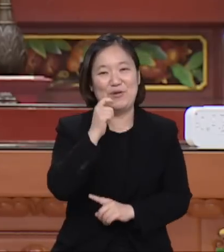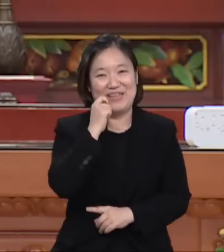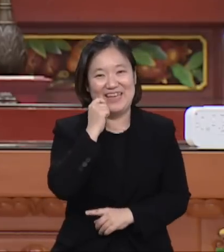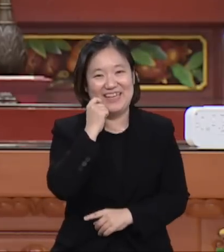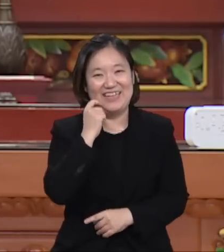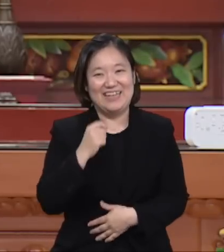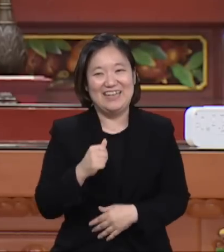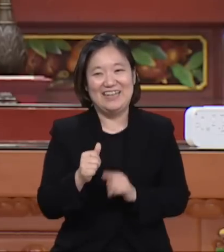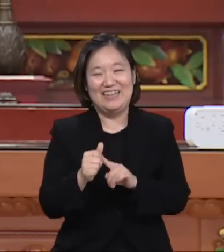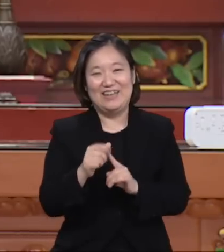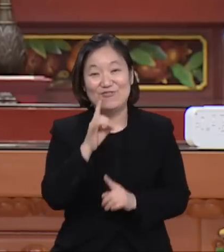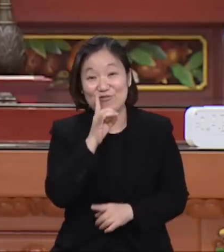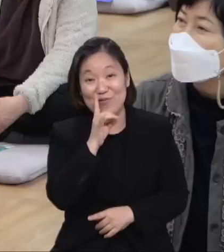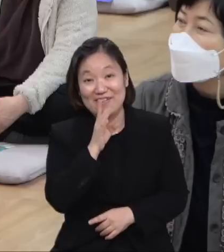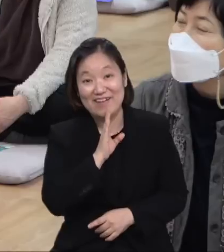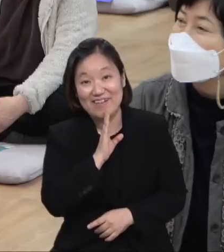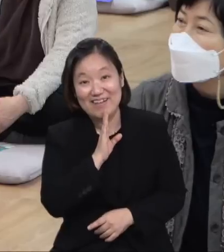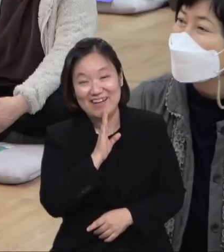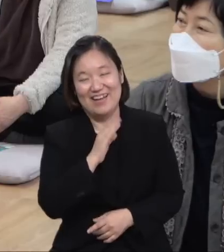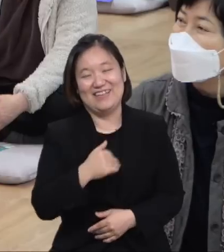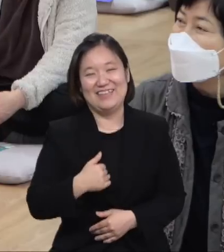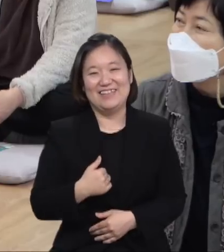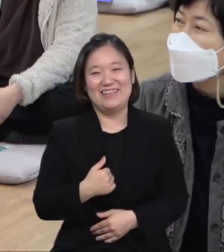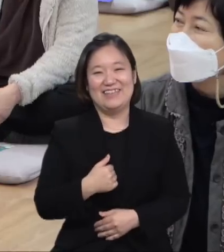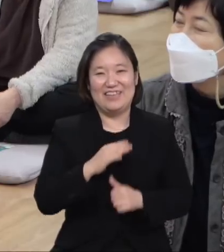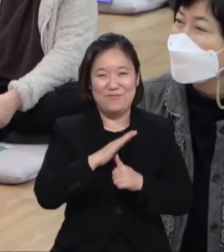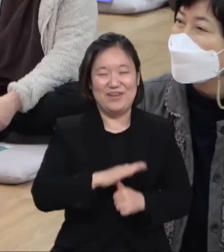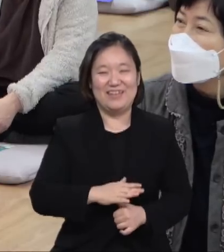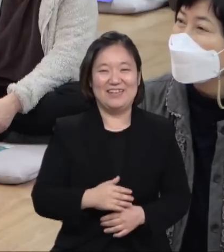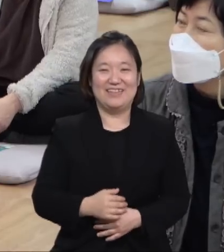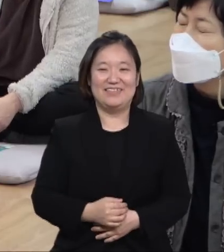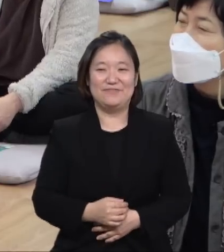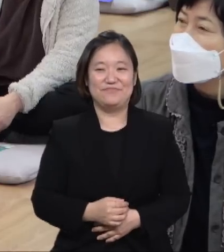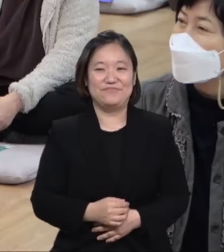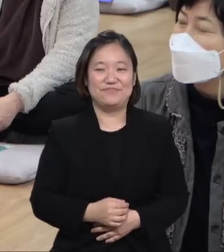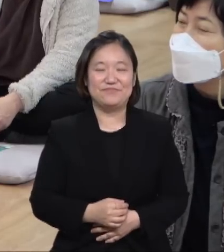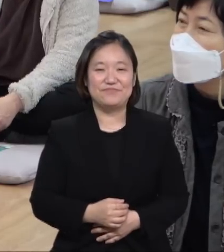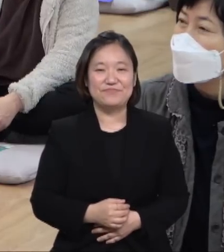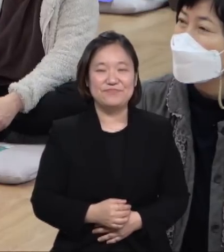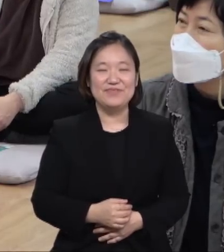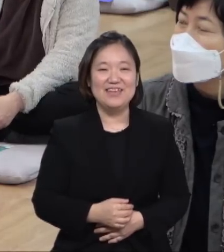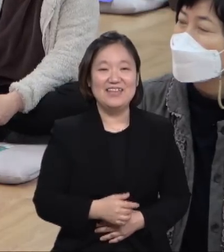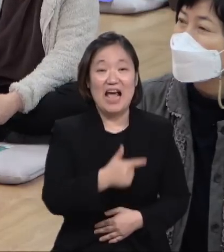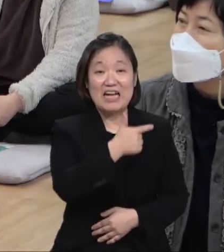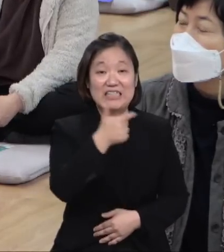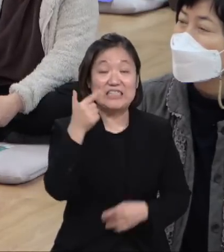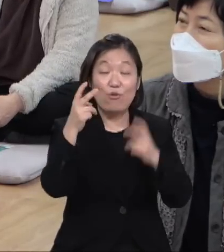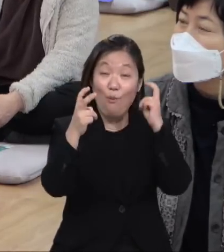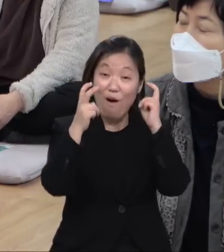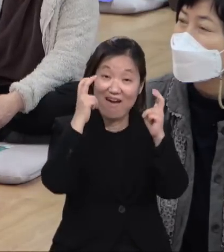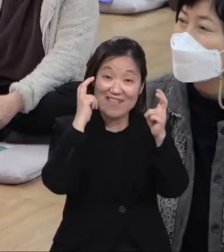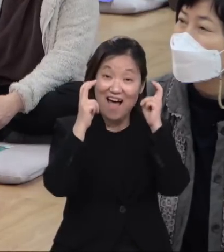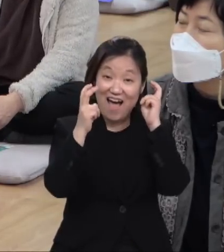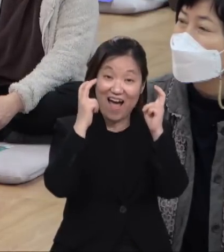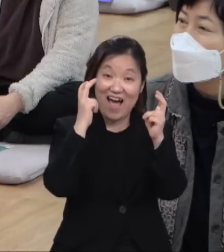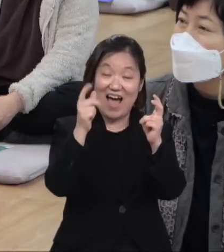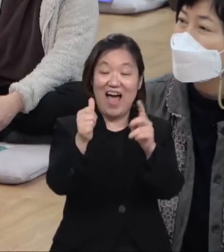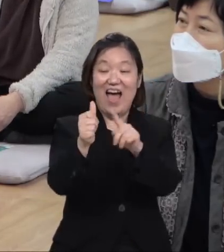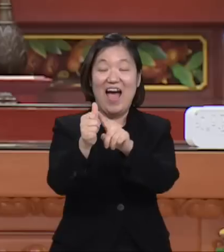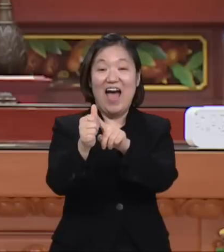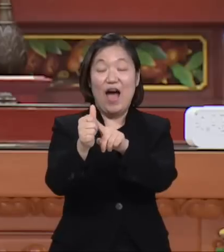뭐예요 궁금하세요 500원 자 일단 아무개를 일단 넘어갈게요